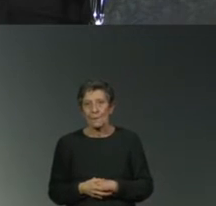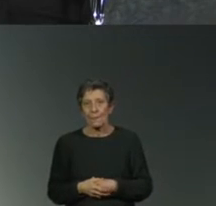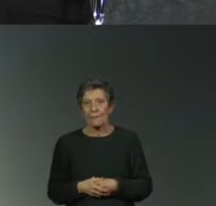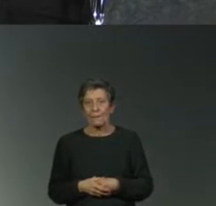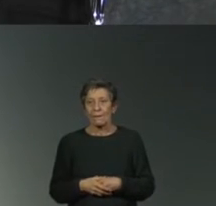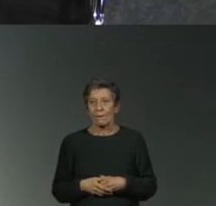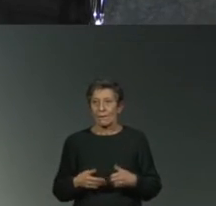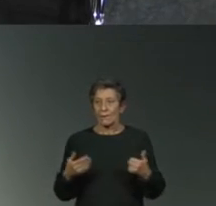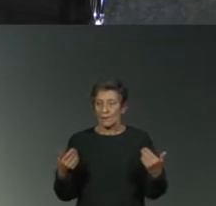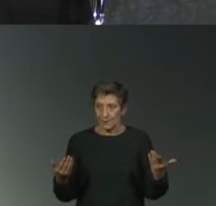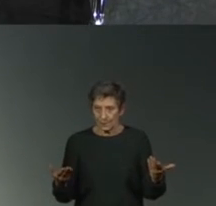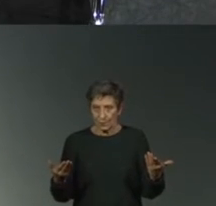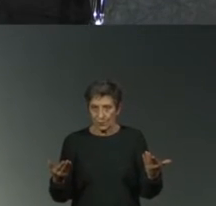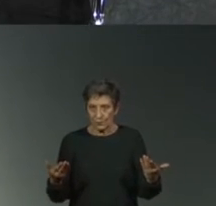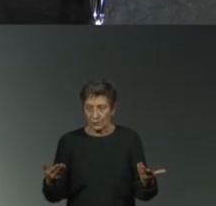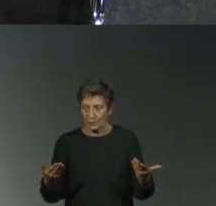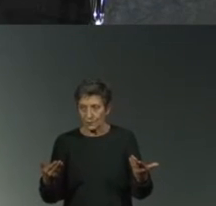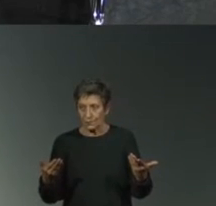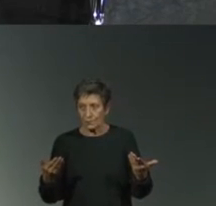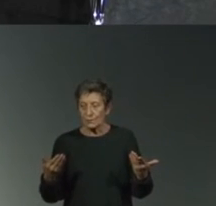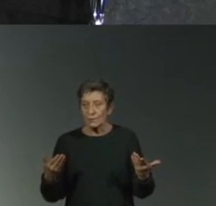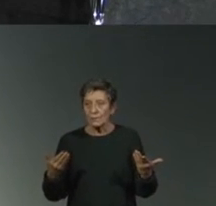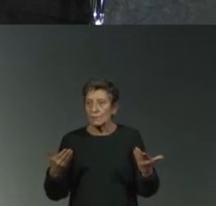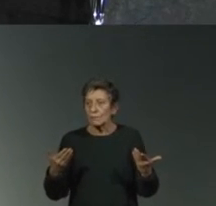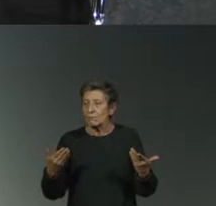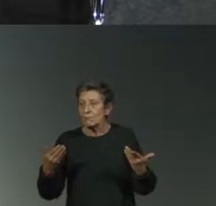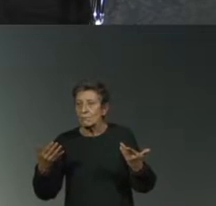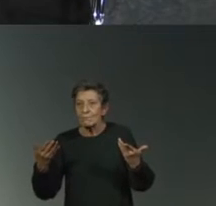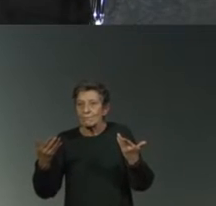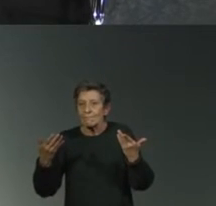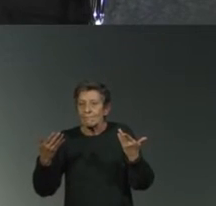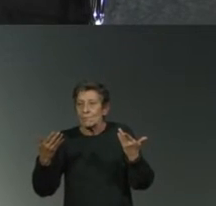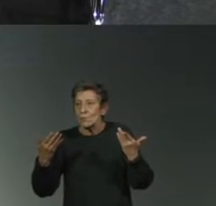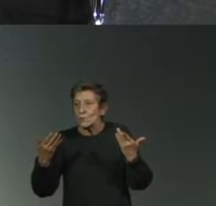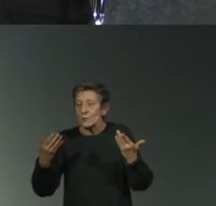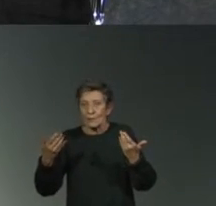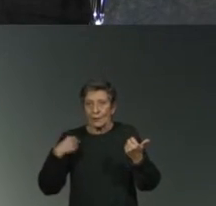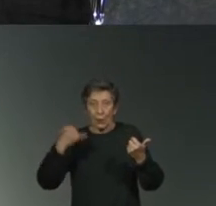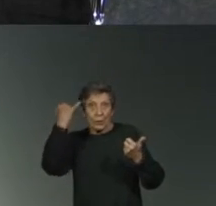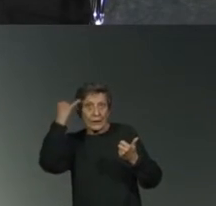matière en tête et l'idée d'une forme, c'est-à-dire d'un dispositif narratif,